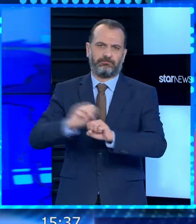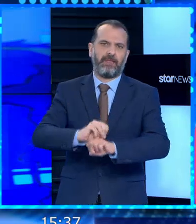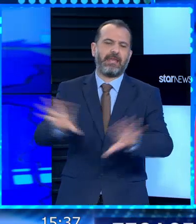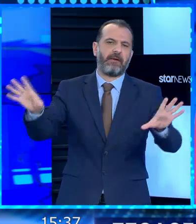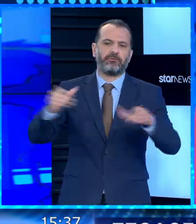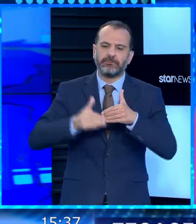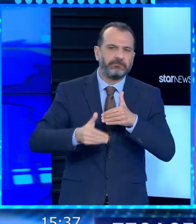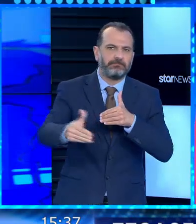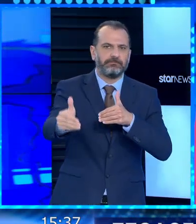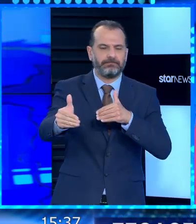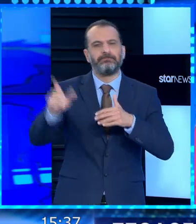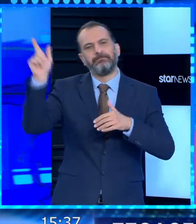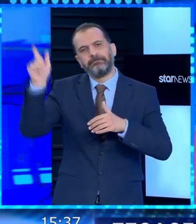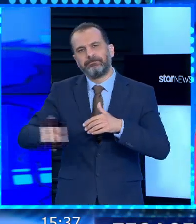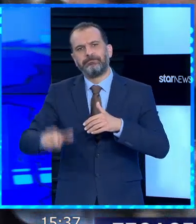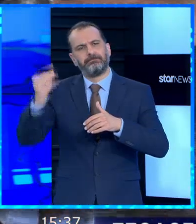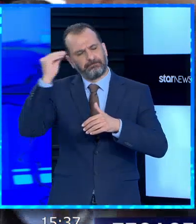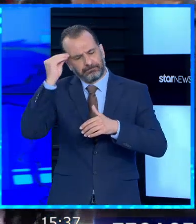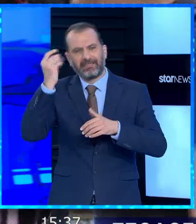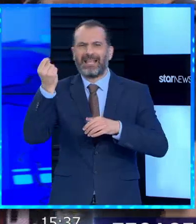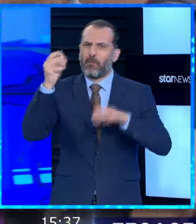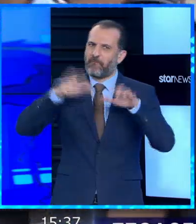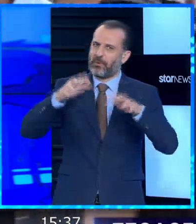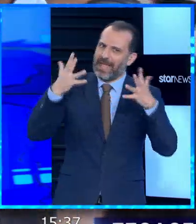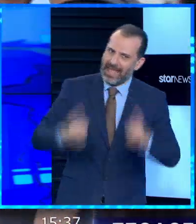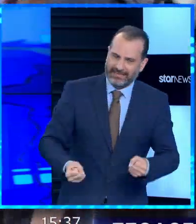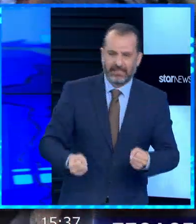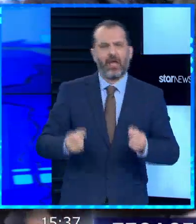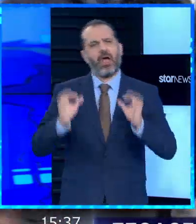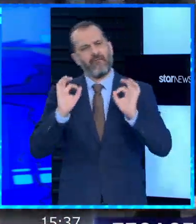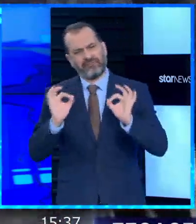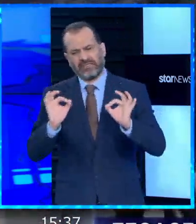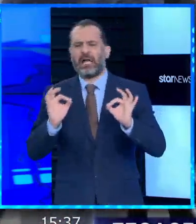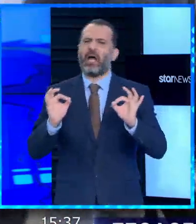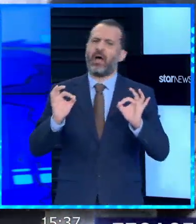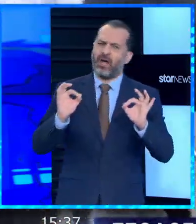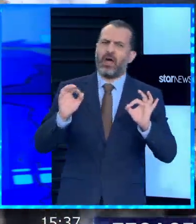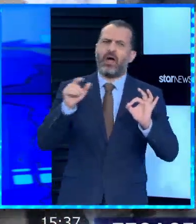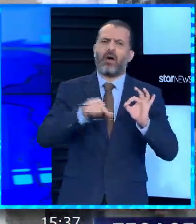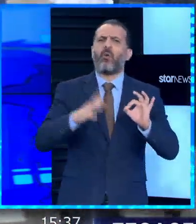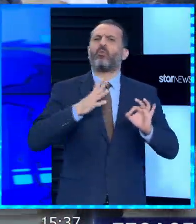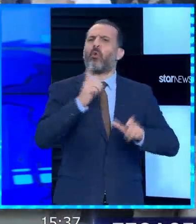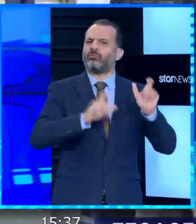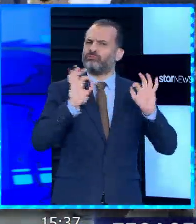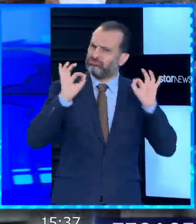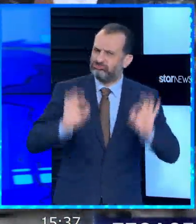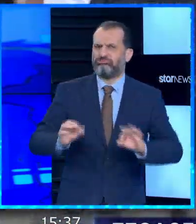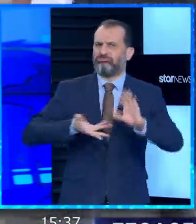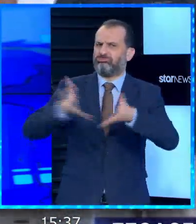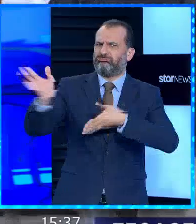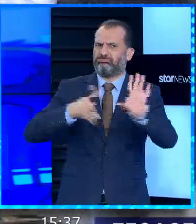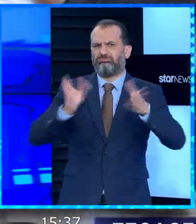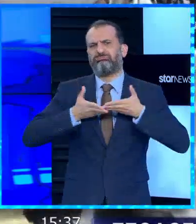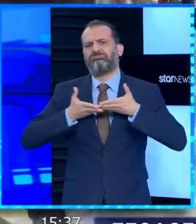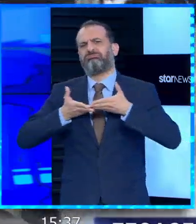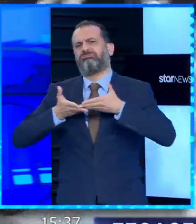ενημερώσεις. Έχω όλα τα στοιχεία, έχουμε και ψηλό βροχοράνια, το οποίο δεν αποτυπώνει βέβαια, δεν αποτυπώνει τις διαθέσεις του κόσμου που ταξιδεύουν